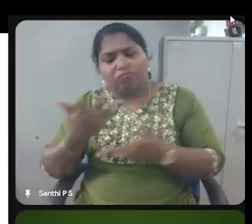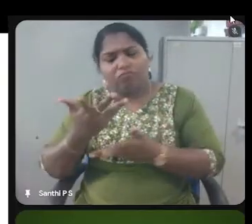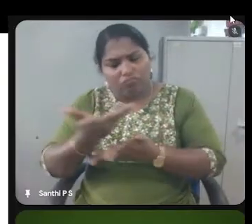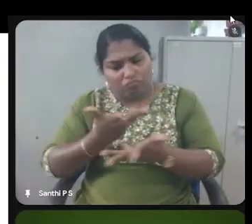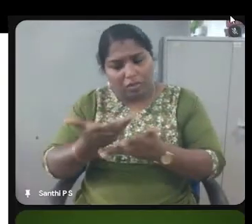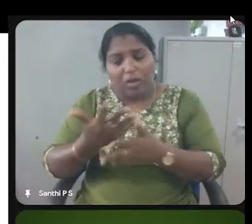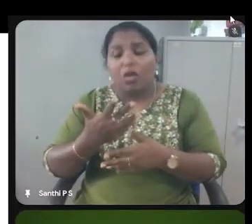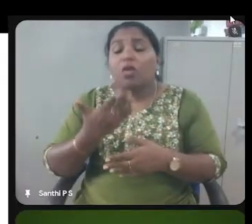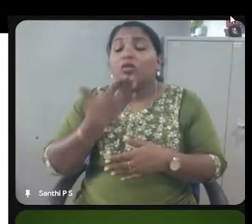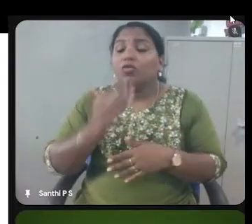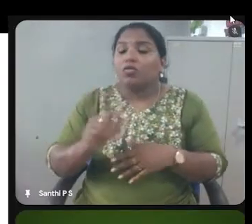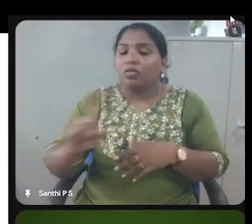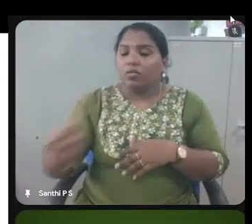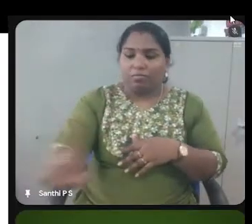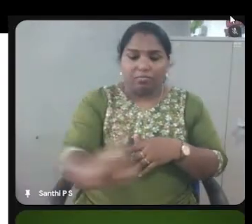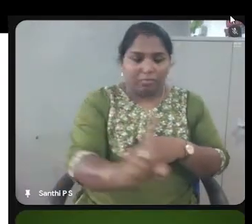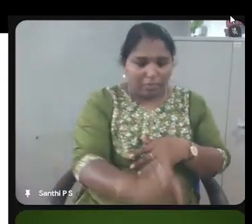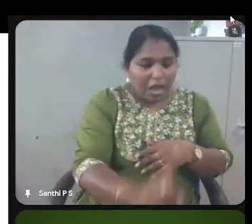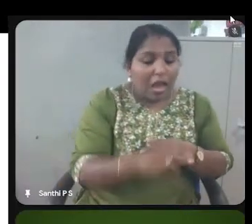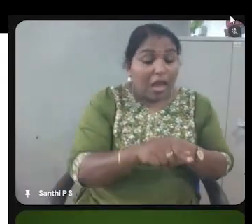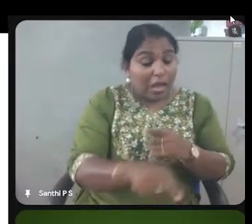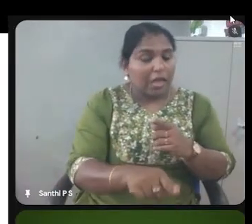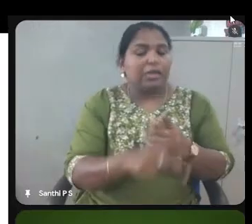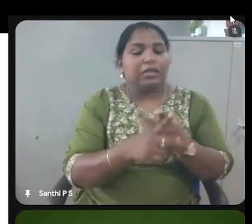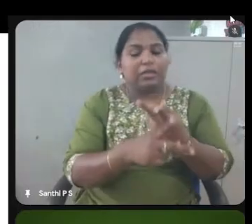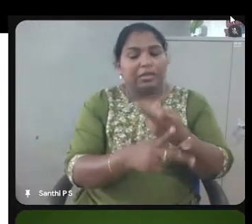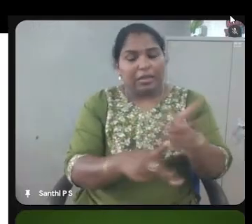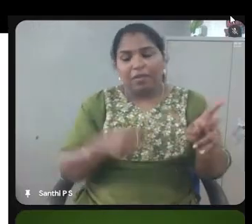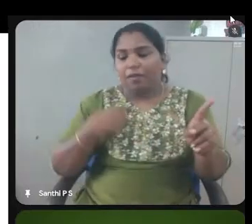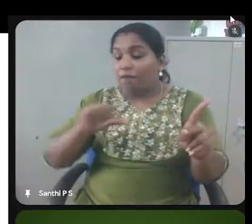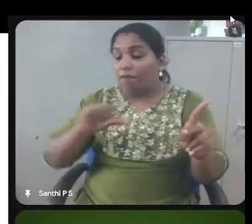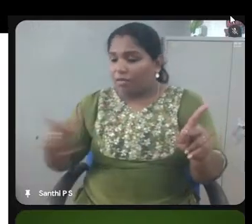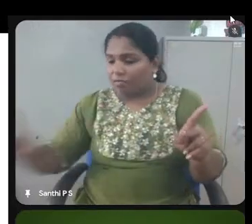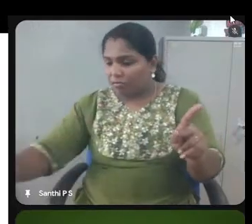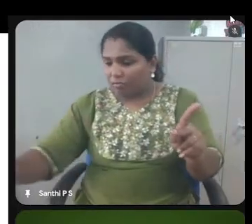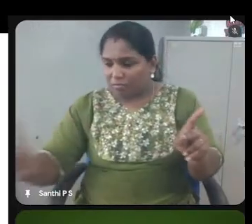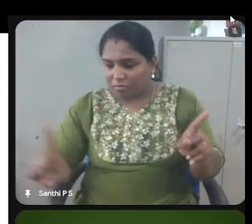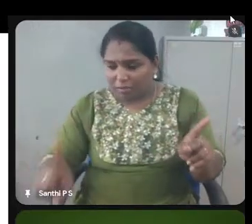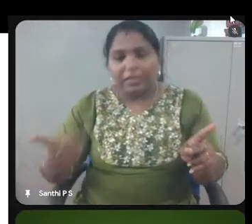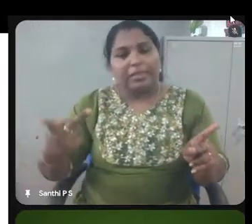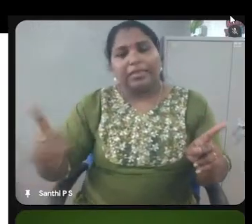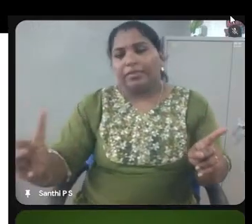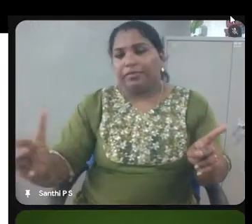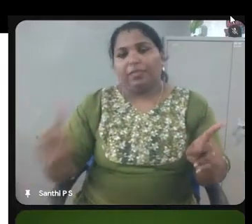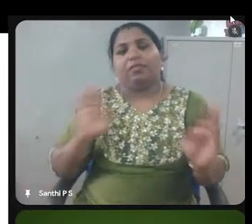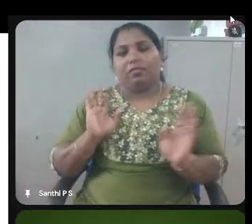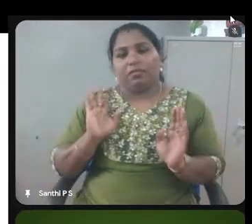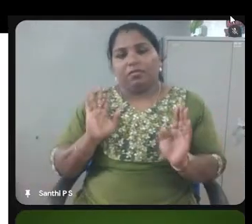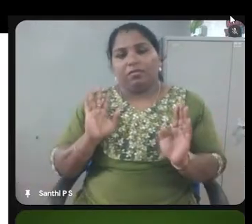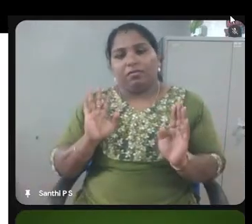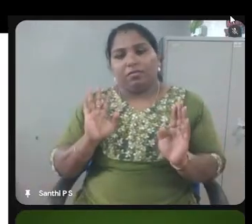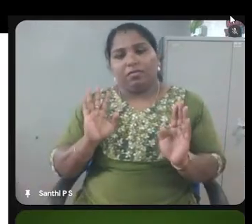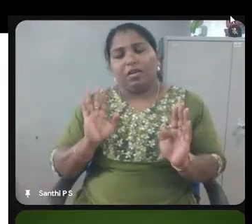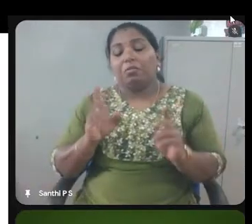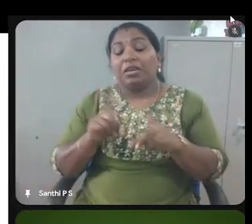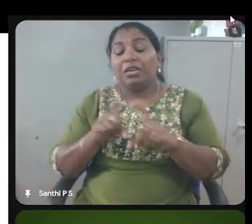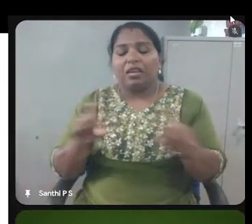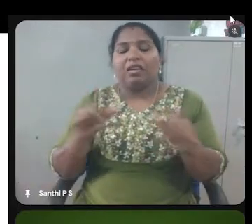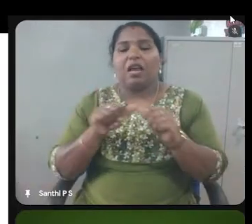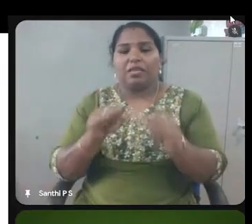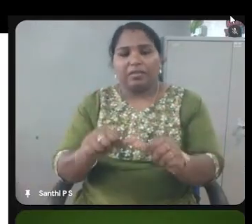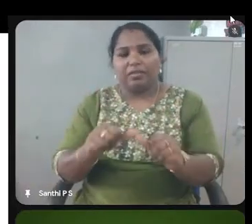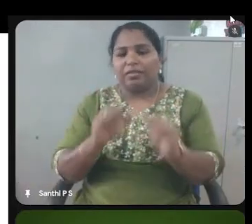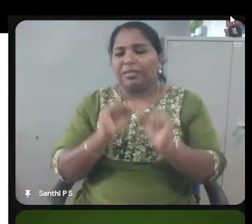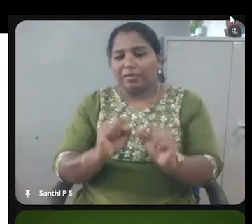കുട്ടി പോലെ വേറെ ഒരു കുട്ടി ഉണ്ടാവുമെന്ന് പറയാൻ പറ്റില്ല. സോ ഇഷ്യൂസ് മാറാം. സോ അത് നമുക്ക് കൃത്യമായിട്ട് പറയാൻ പറ്റില്ല മാം.